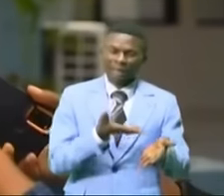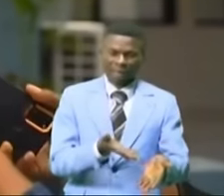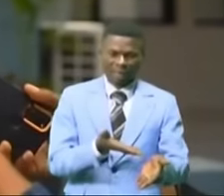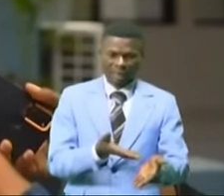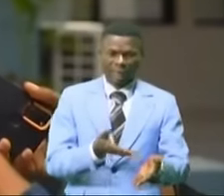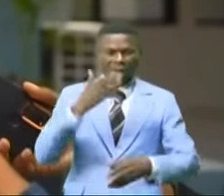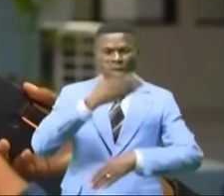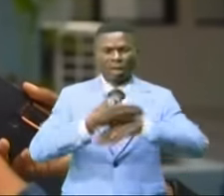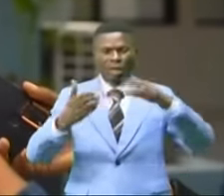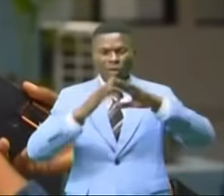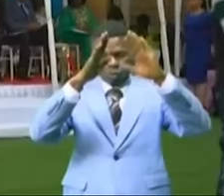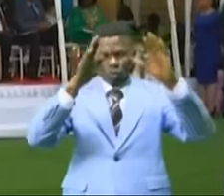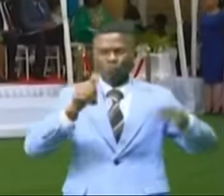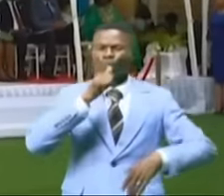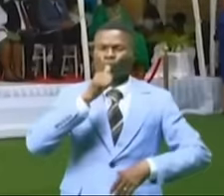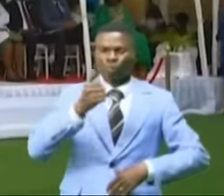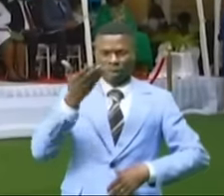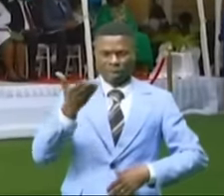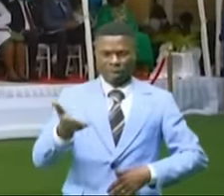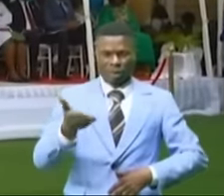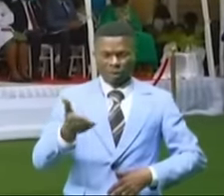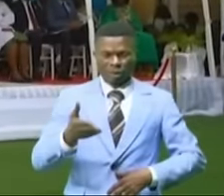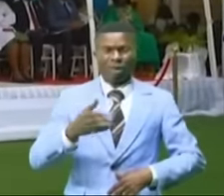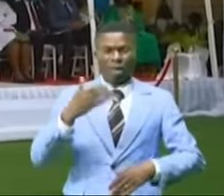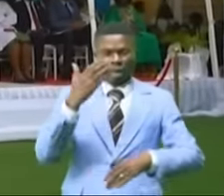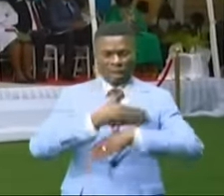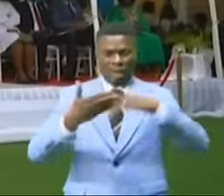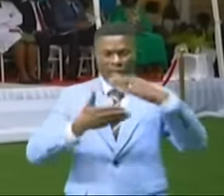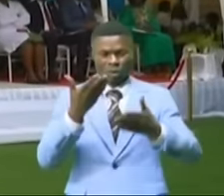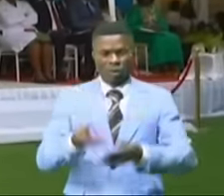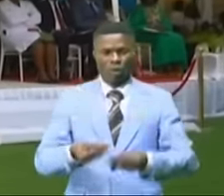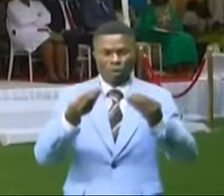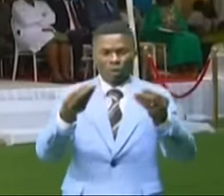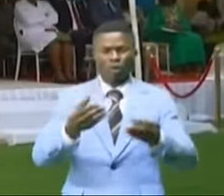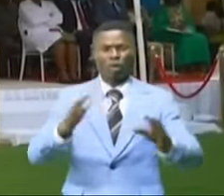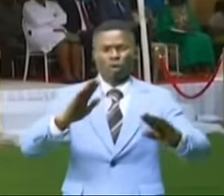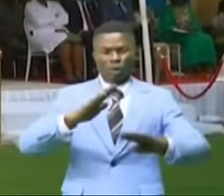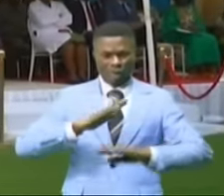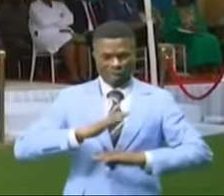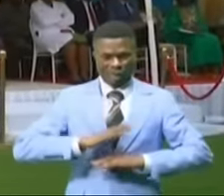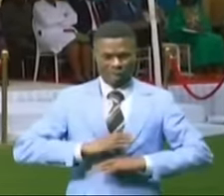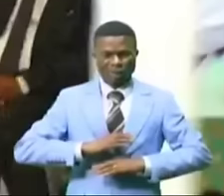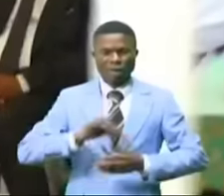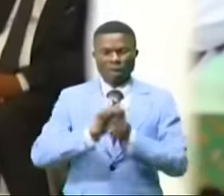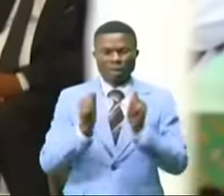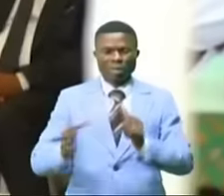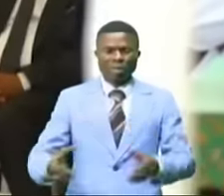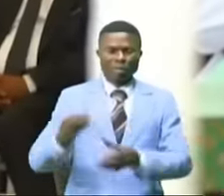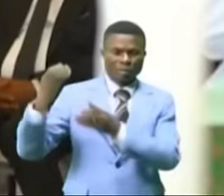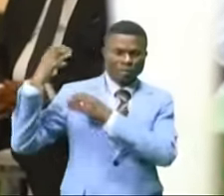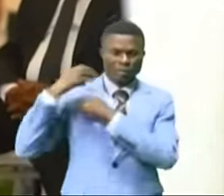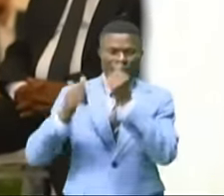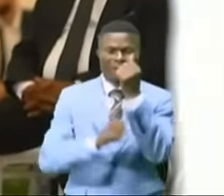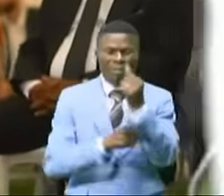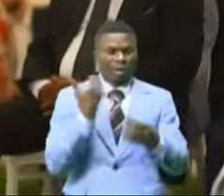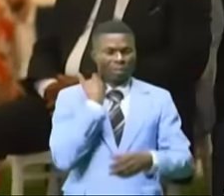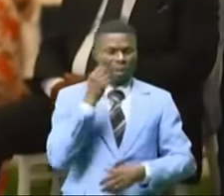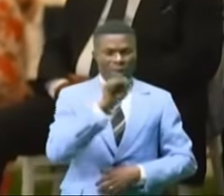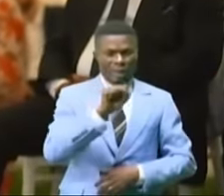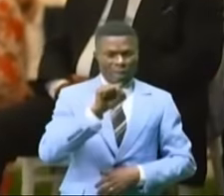nous construire ce beau bâtiment. Cette réalisation vient apporter une réponse à la question de la prise en charge des malades